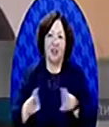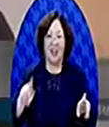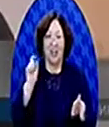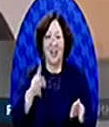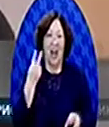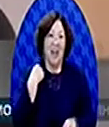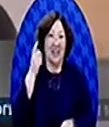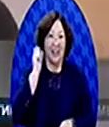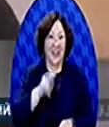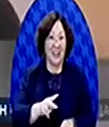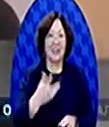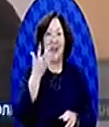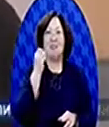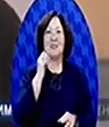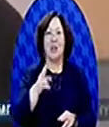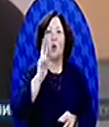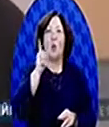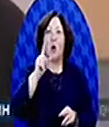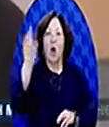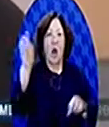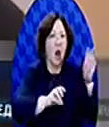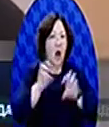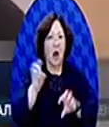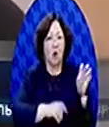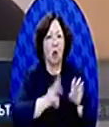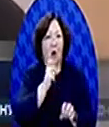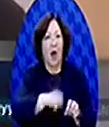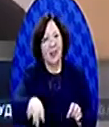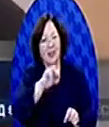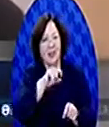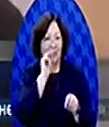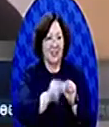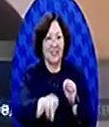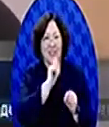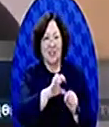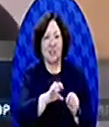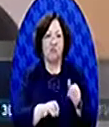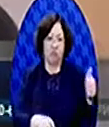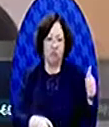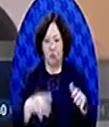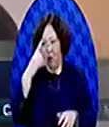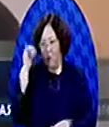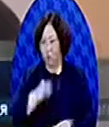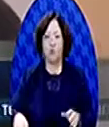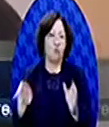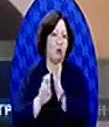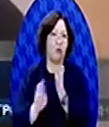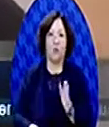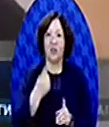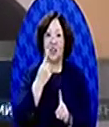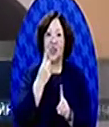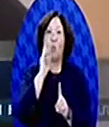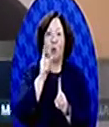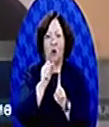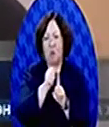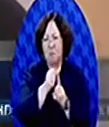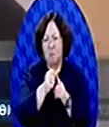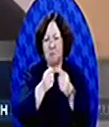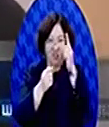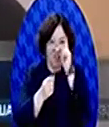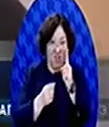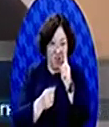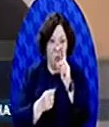үг цуглуулад үгийнхээ алдааг шалгаж болдоггүй. Нэг үг 2000 хувирдаг. Энэ